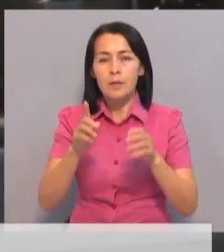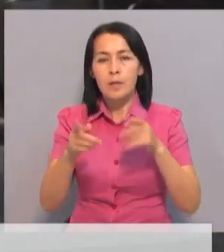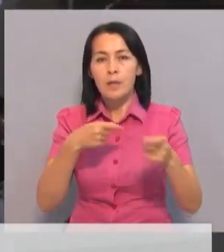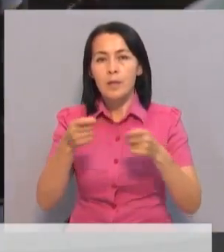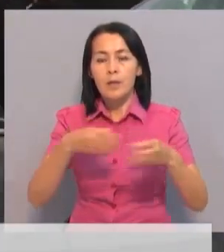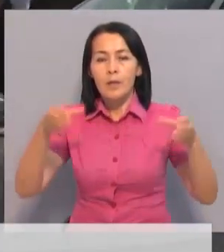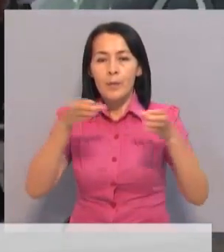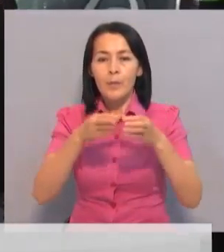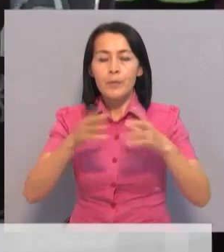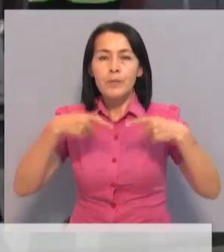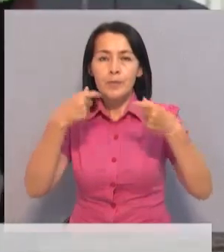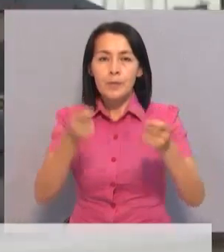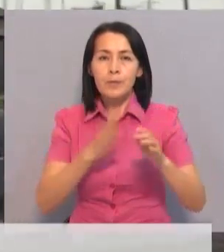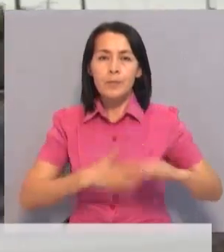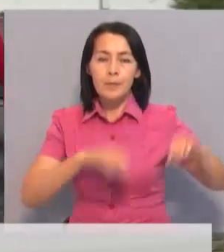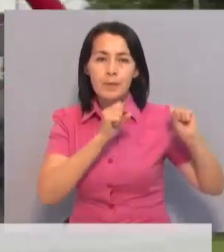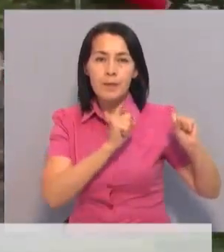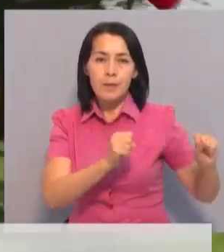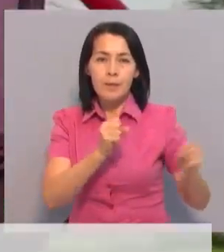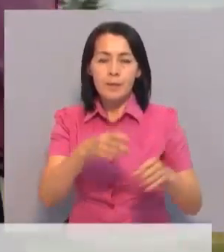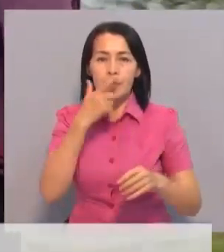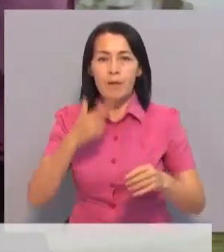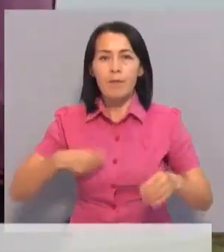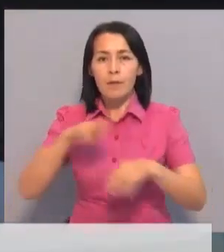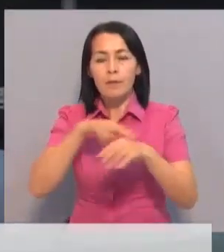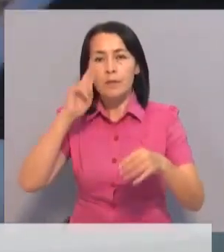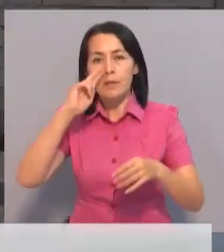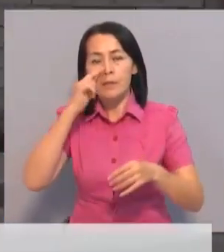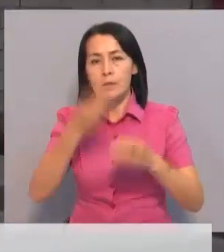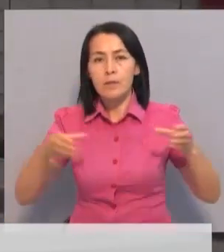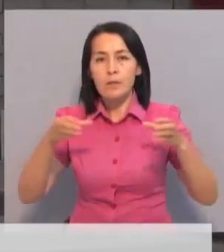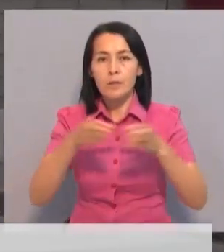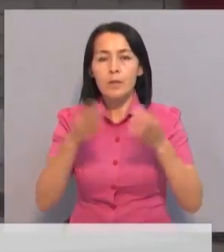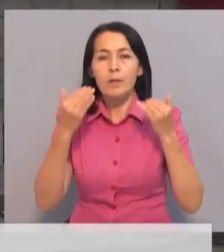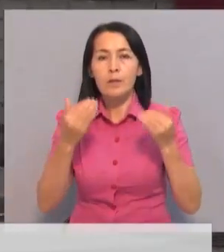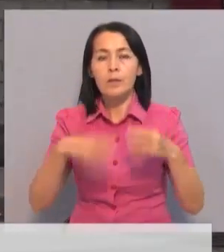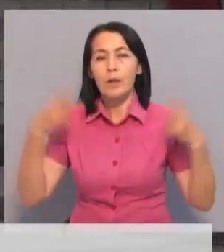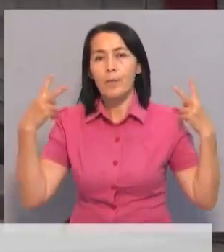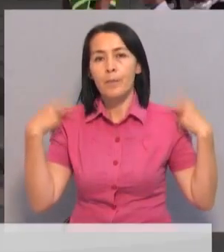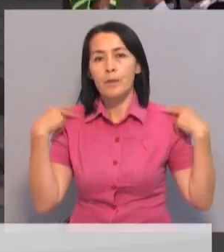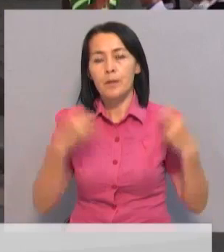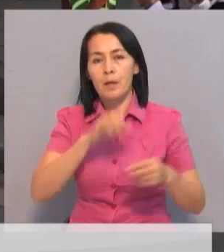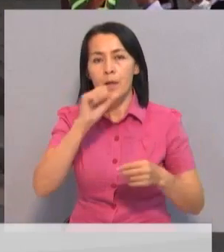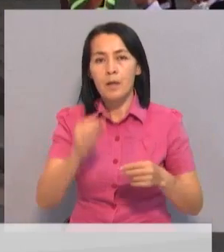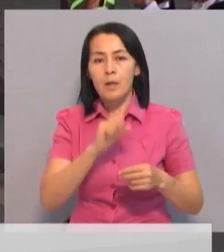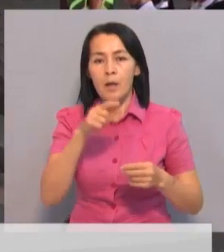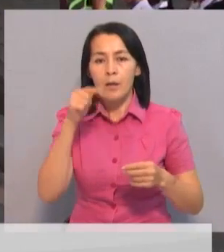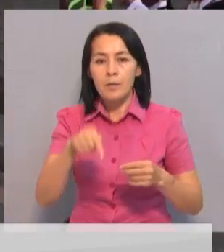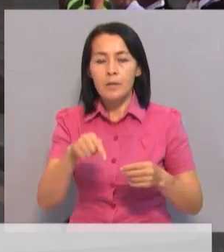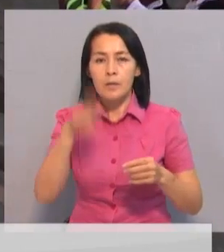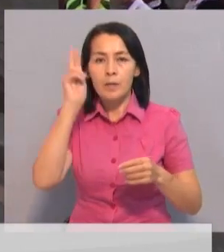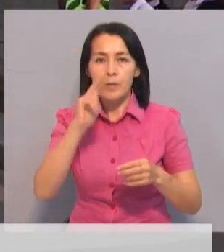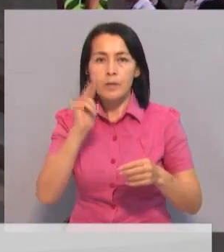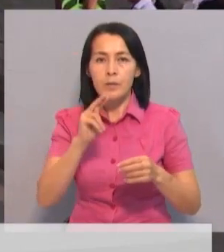начальника отделения по обеспечению безопасности военной полиции Шымкентского гарнизона подполковника Ержана Агибаева,